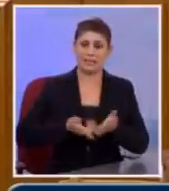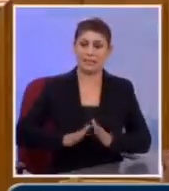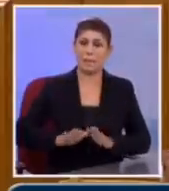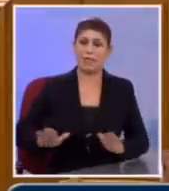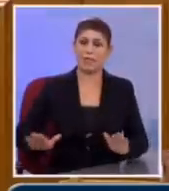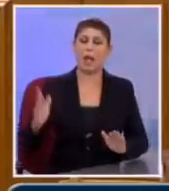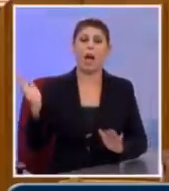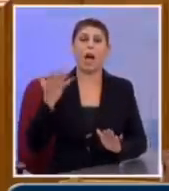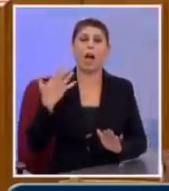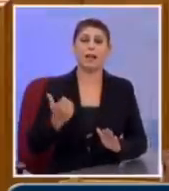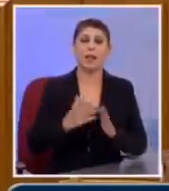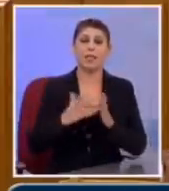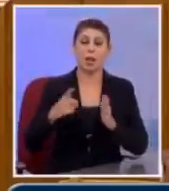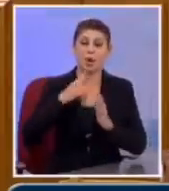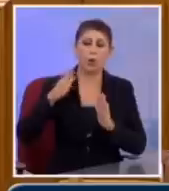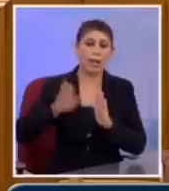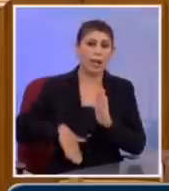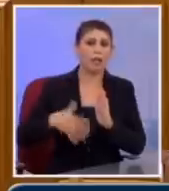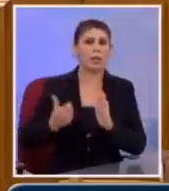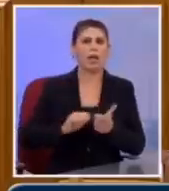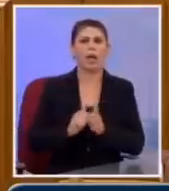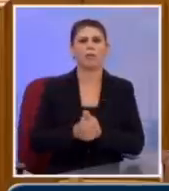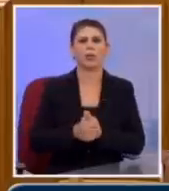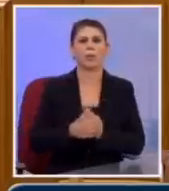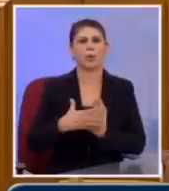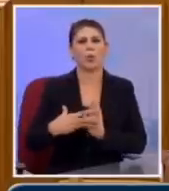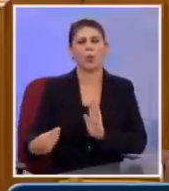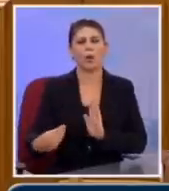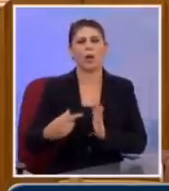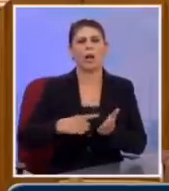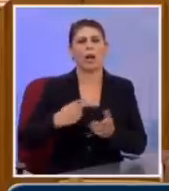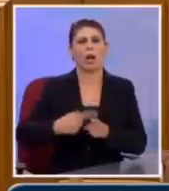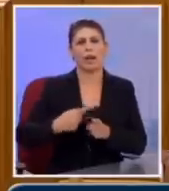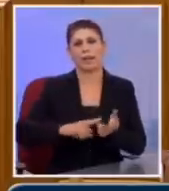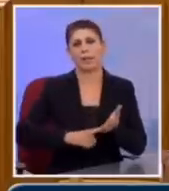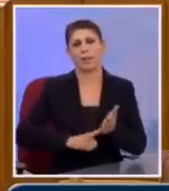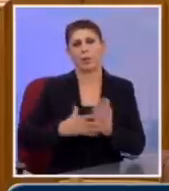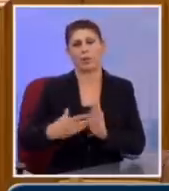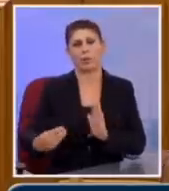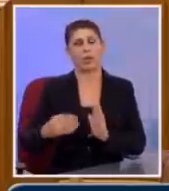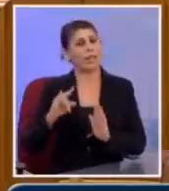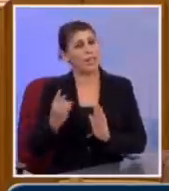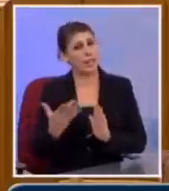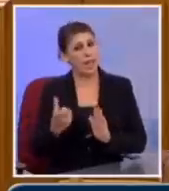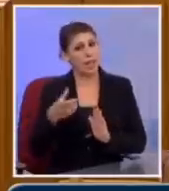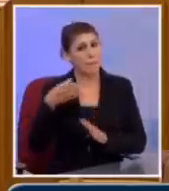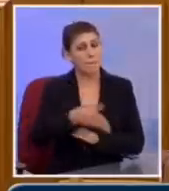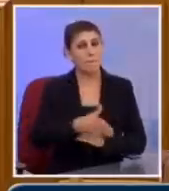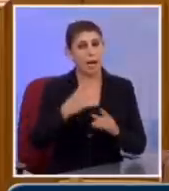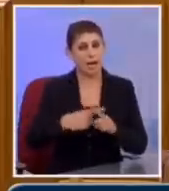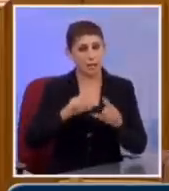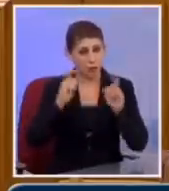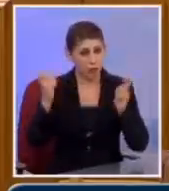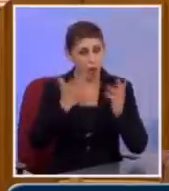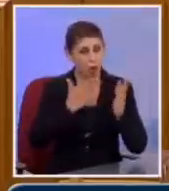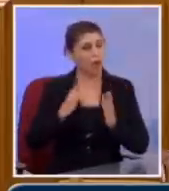του, εφόσον είναι ανήλικα, αποκτούν αυτόματα την ελληνική ηθαγένεια. Είτε έχουν σπουδάσει σε ελληνικά σχολεία,